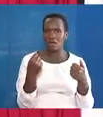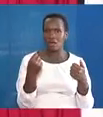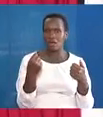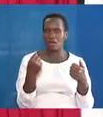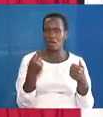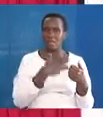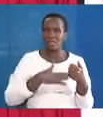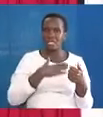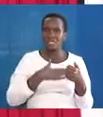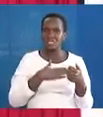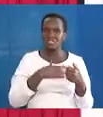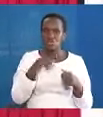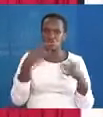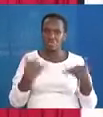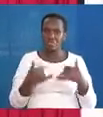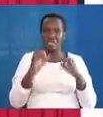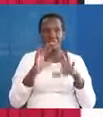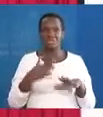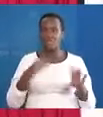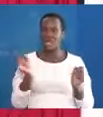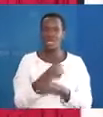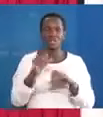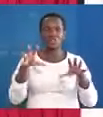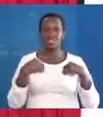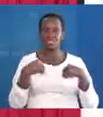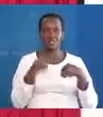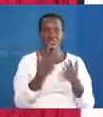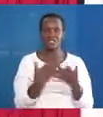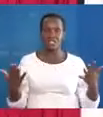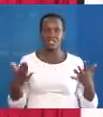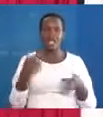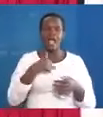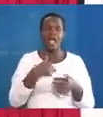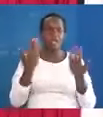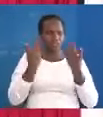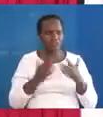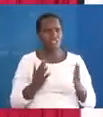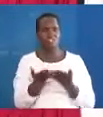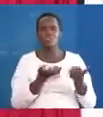wasifikiri wanacheza. Mimi siwezi kukubaliana na mambo kama haya. Tumetoka huko